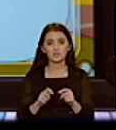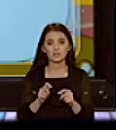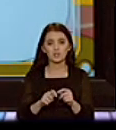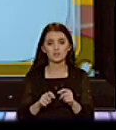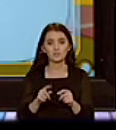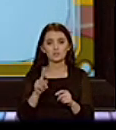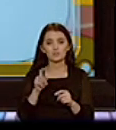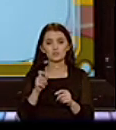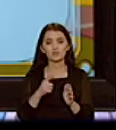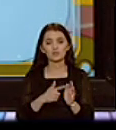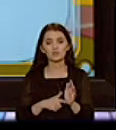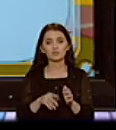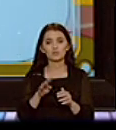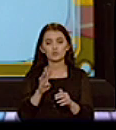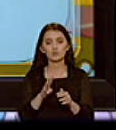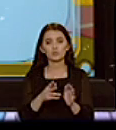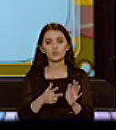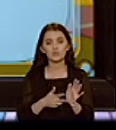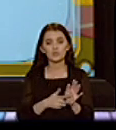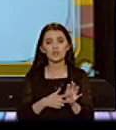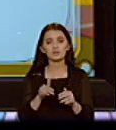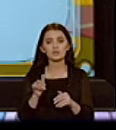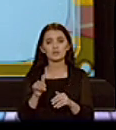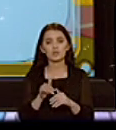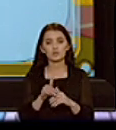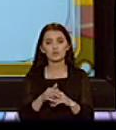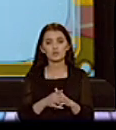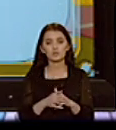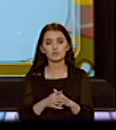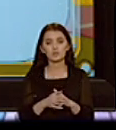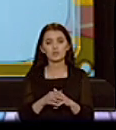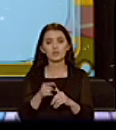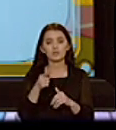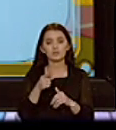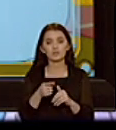Tekshiramiz. 174 bilan 8 ning ko'paytmasi